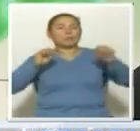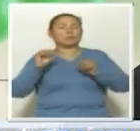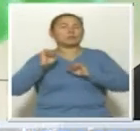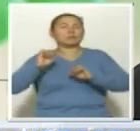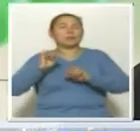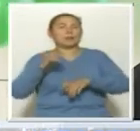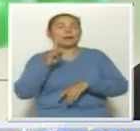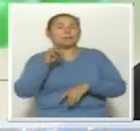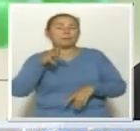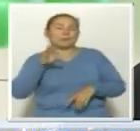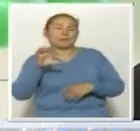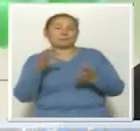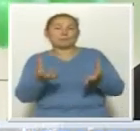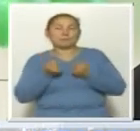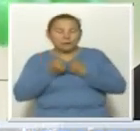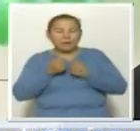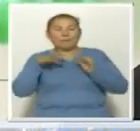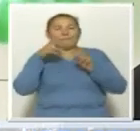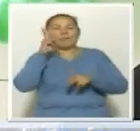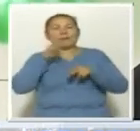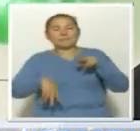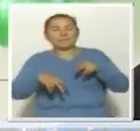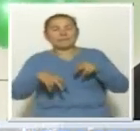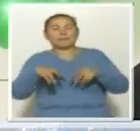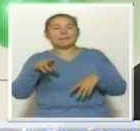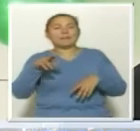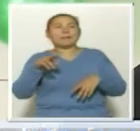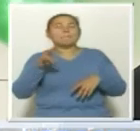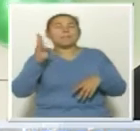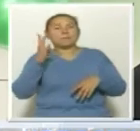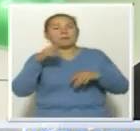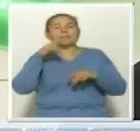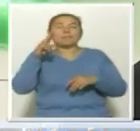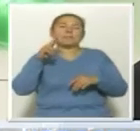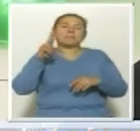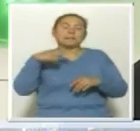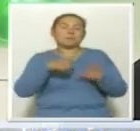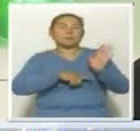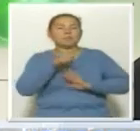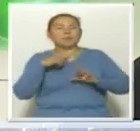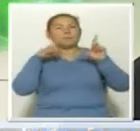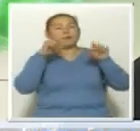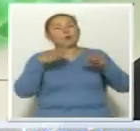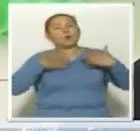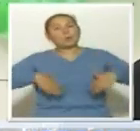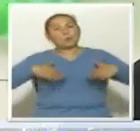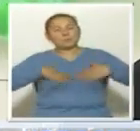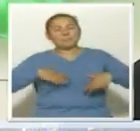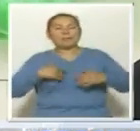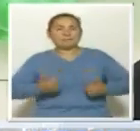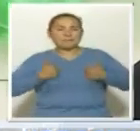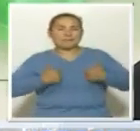звание кандидата в мастера спорта в конце ноября в начале декабря предстоит поездка в грузию где я постараюсь не подвести честь нашей